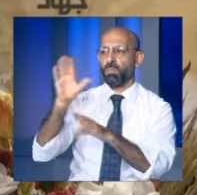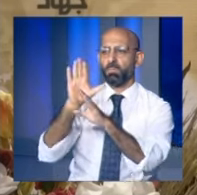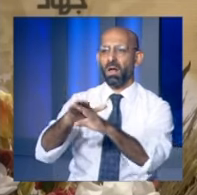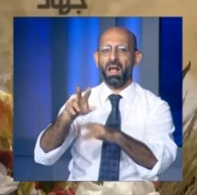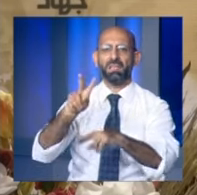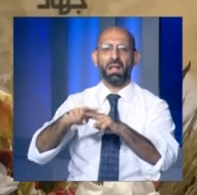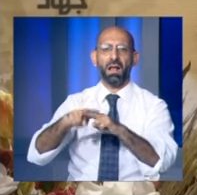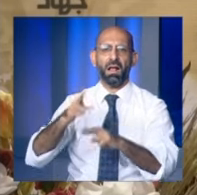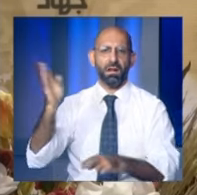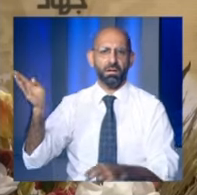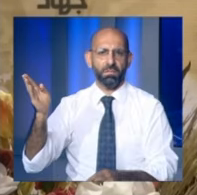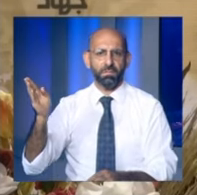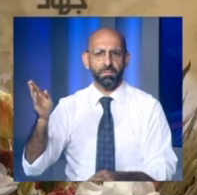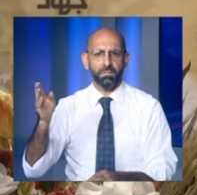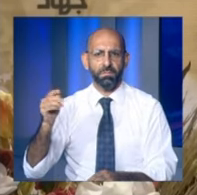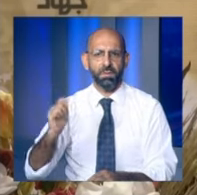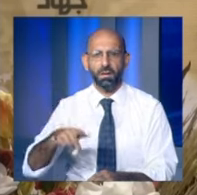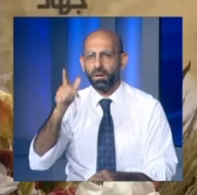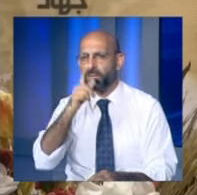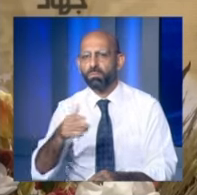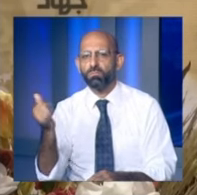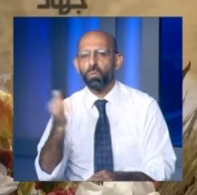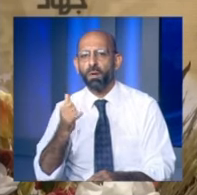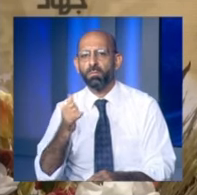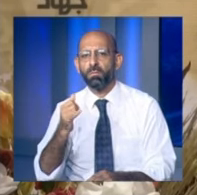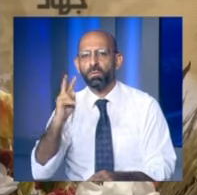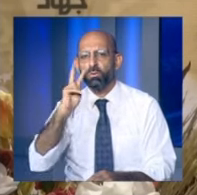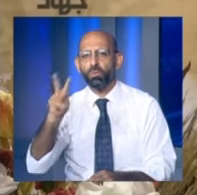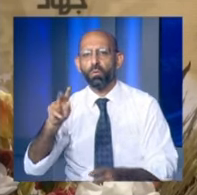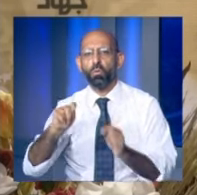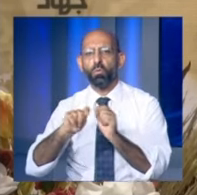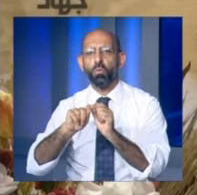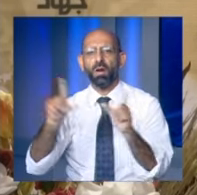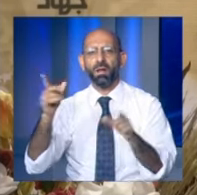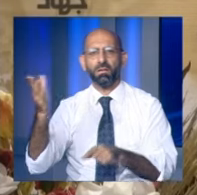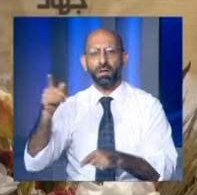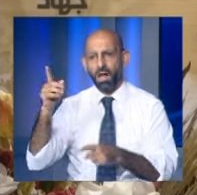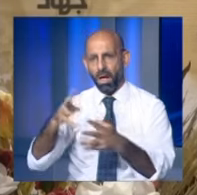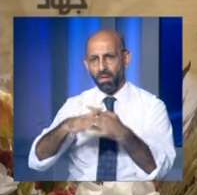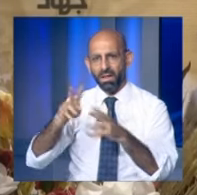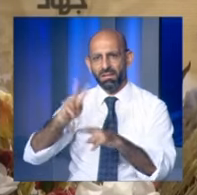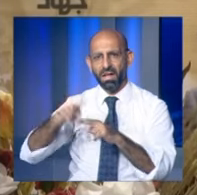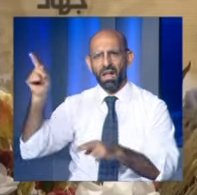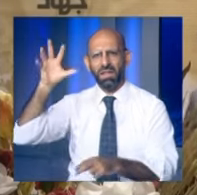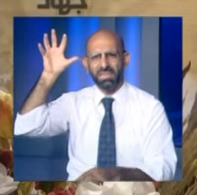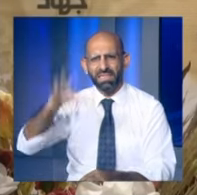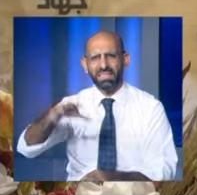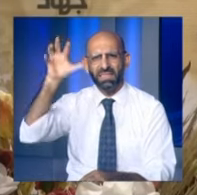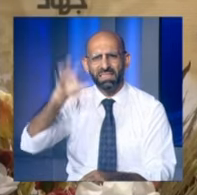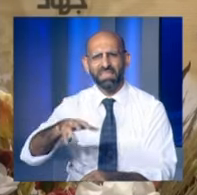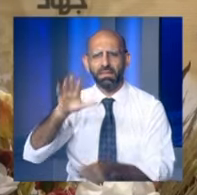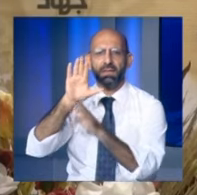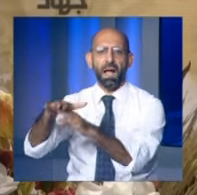هؤلاء وفي طليعتهم أمريكا وحلفاء إسرائيل، هؤلاء إنما هم